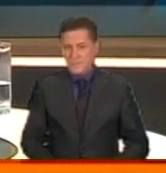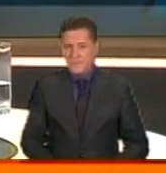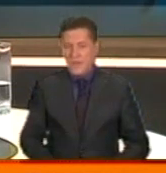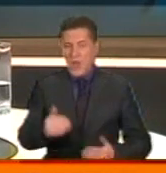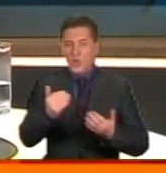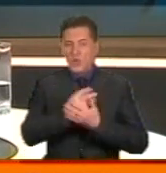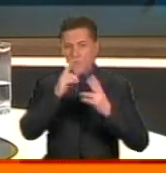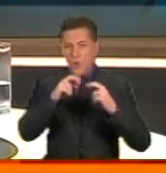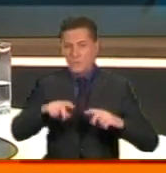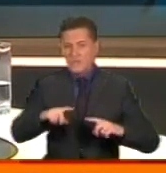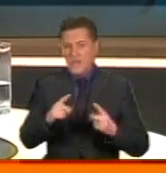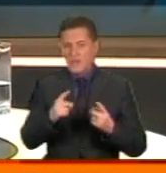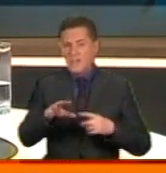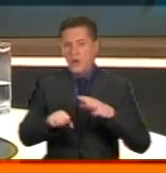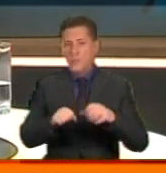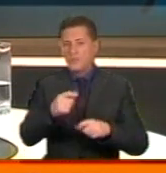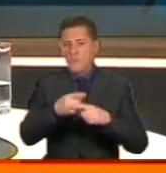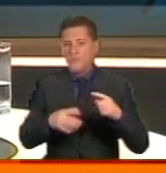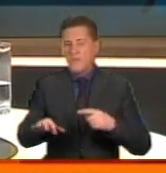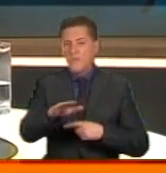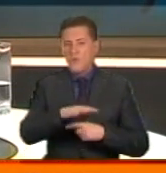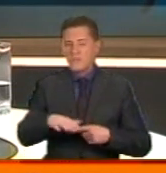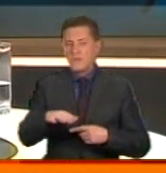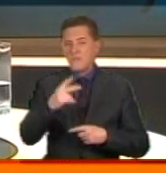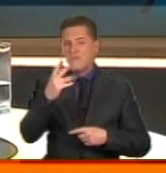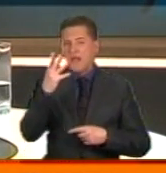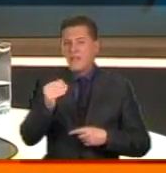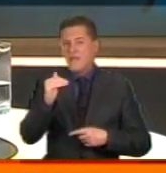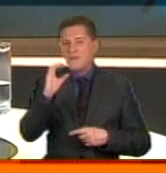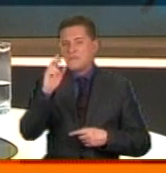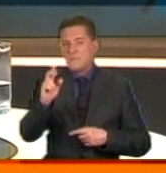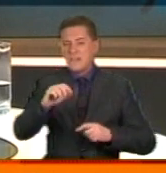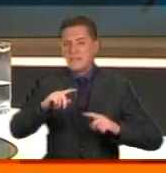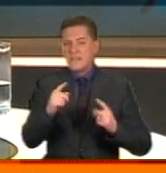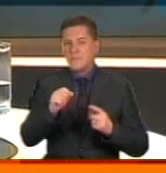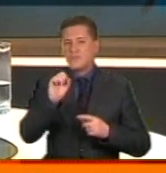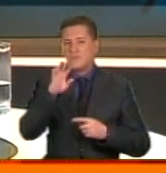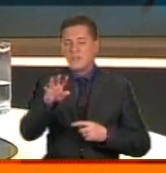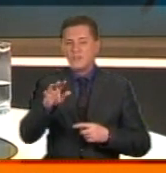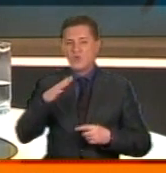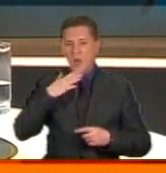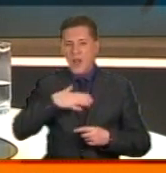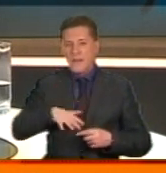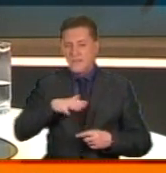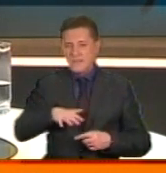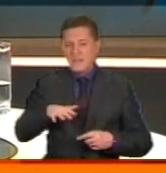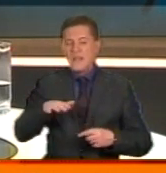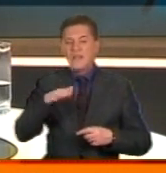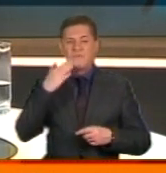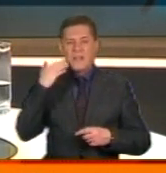Нові обшуки і арешти на окупованому півострові. За два дні ФСБівці затримали 14 кримських татар. Їм закидають